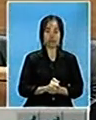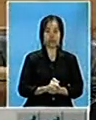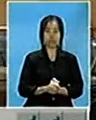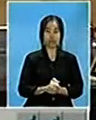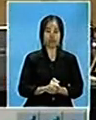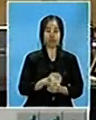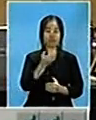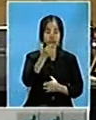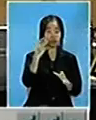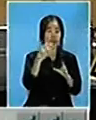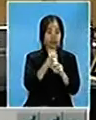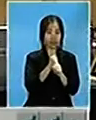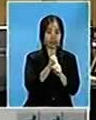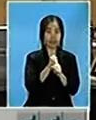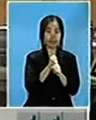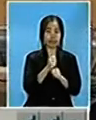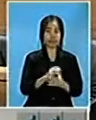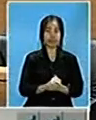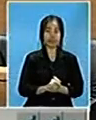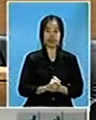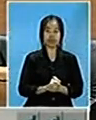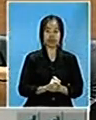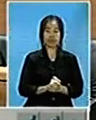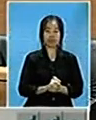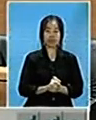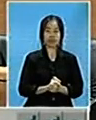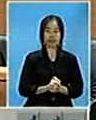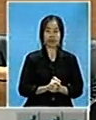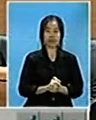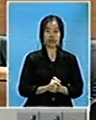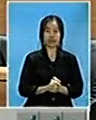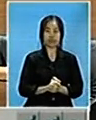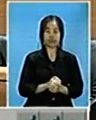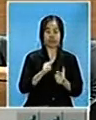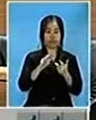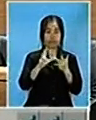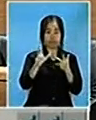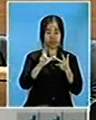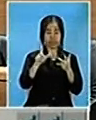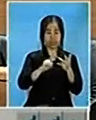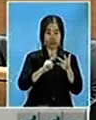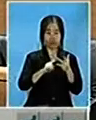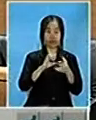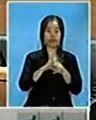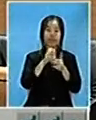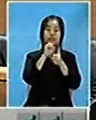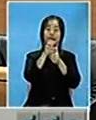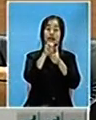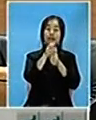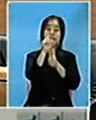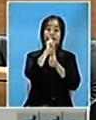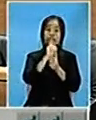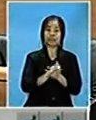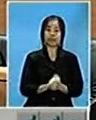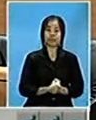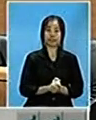จะพยายามสรุปครับพยายามจะกระชับและรีบสรุปครับท่านประธานครับประการที่3ครับท่านประธานที่เป็นข้อเสนอแนะ